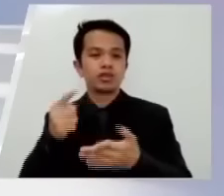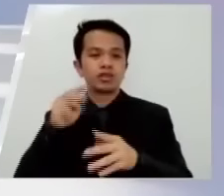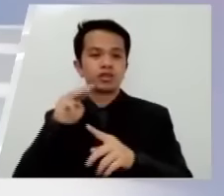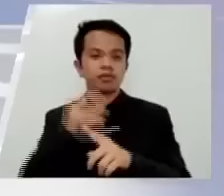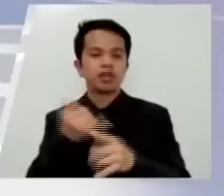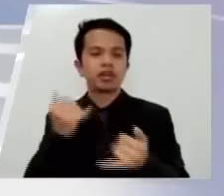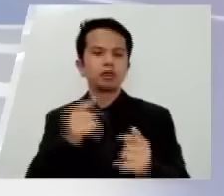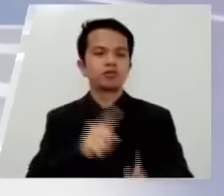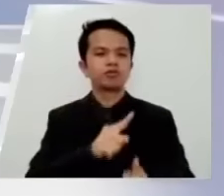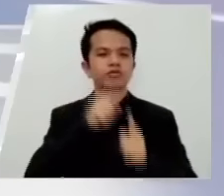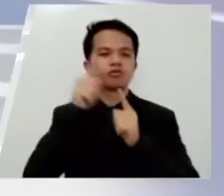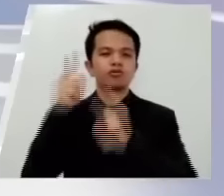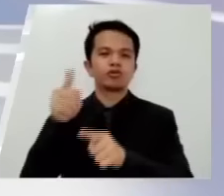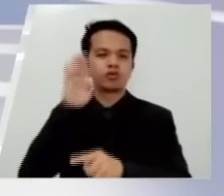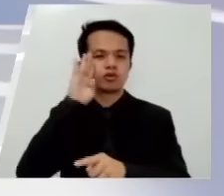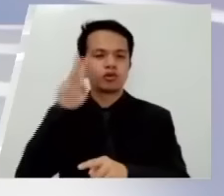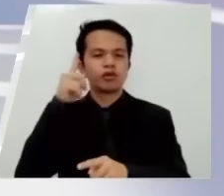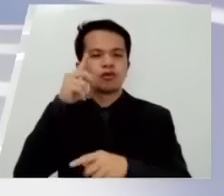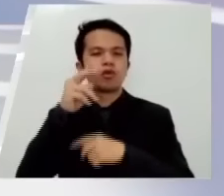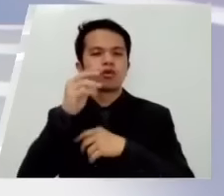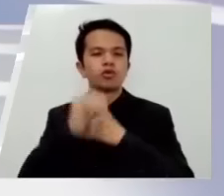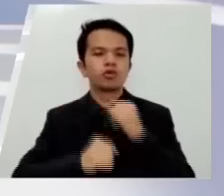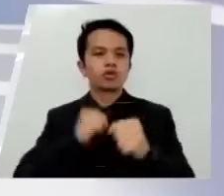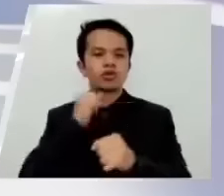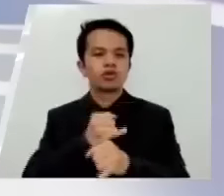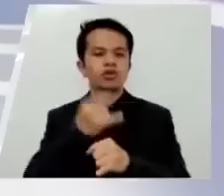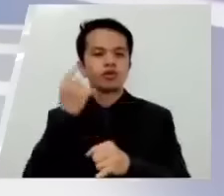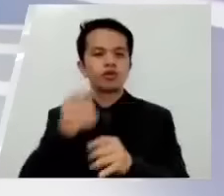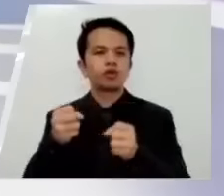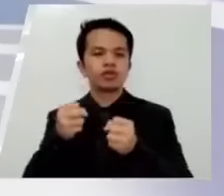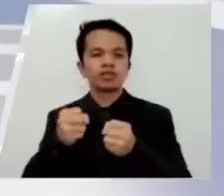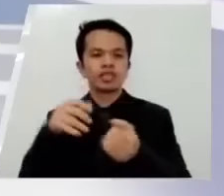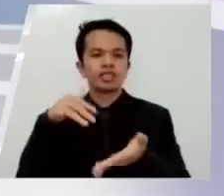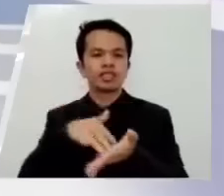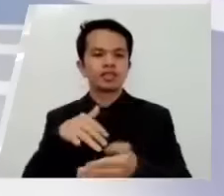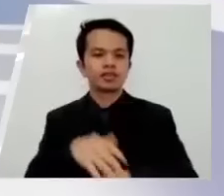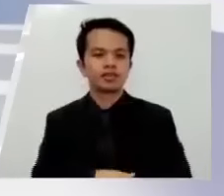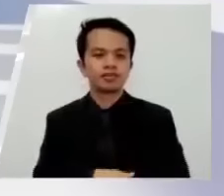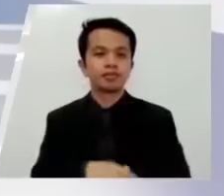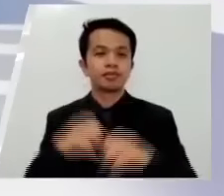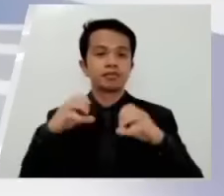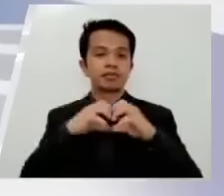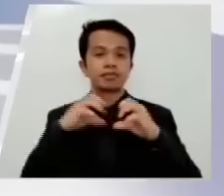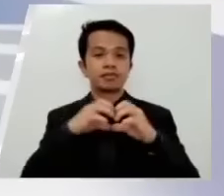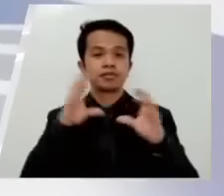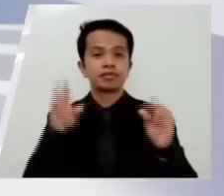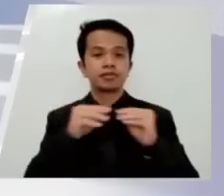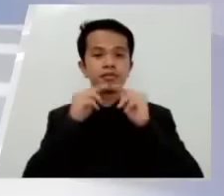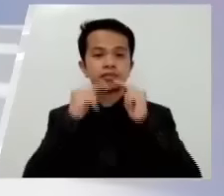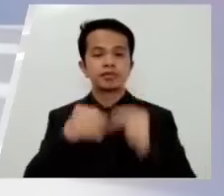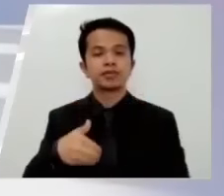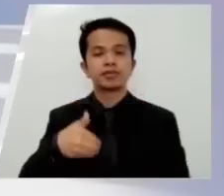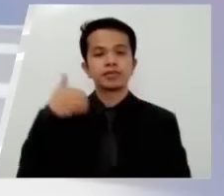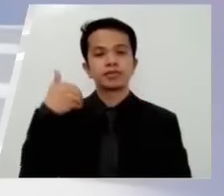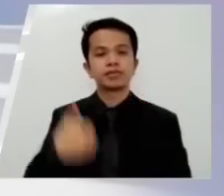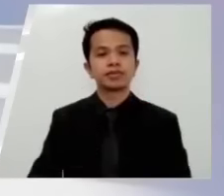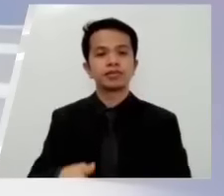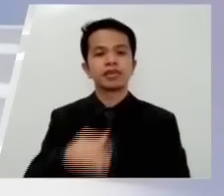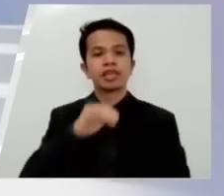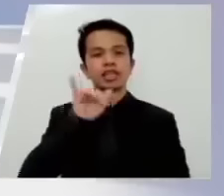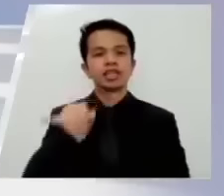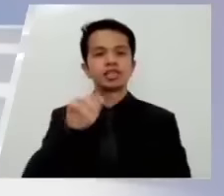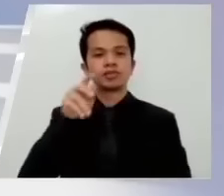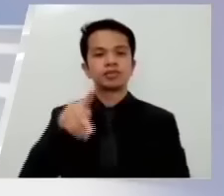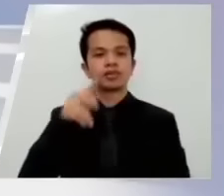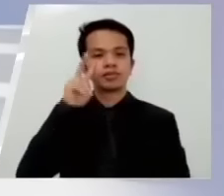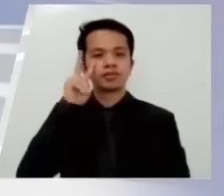para sa International Institute for Strategic Studies. Para sa GMA Integrated News, ako po si JP Soriano, ang